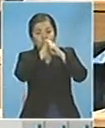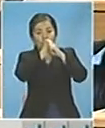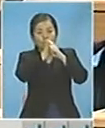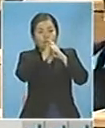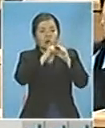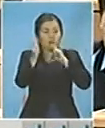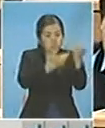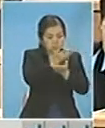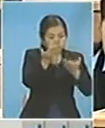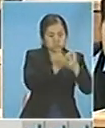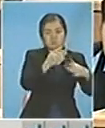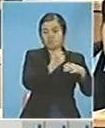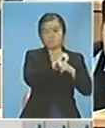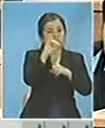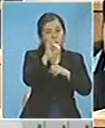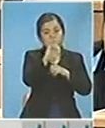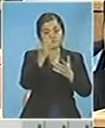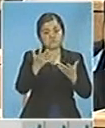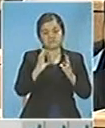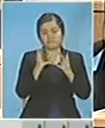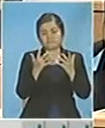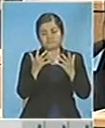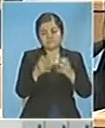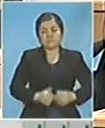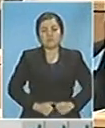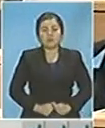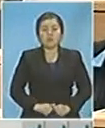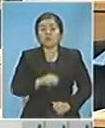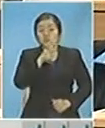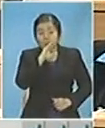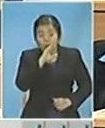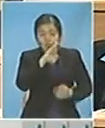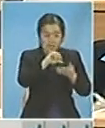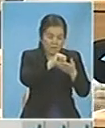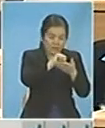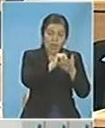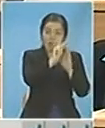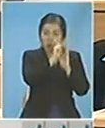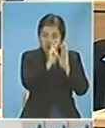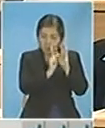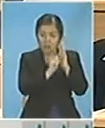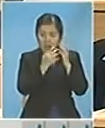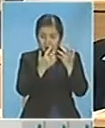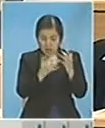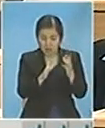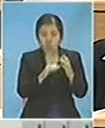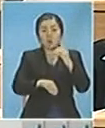นาอีกเลยแล้วก็เกรงว่าถ้าเราได้แก้กฎหมายฉบับนี้เข้าไปนะคะเพราะว่าเรา